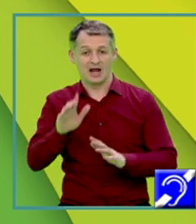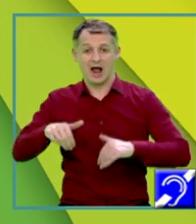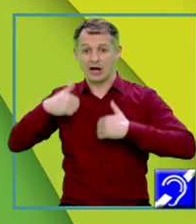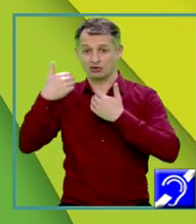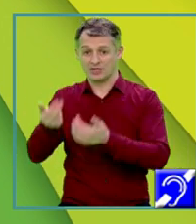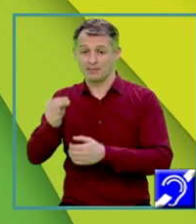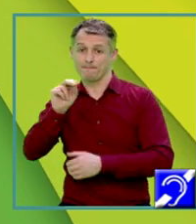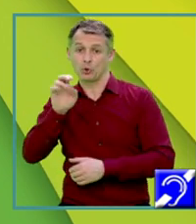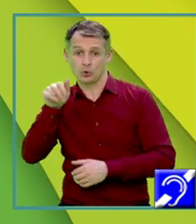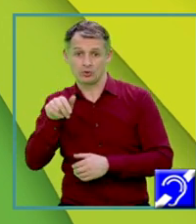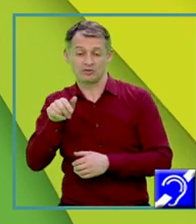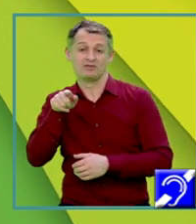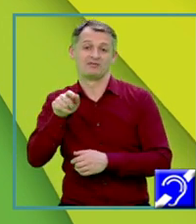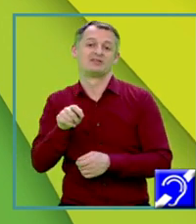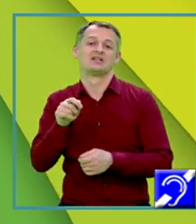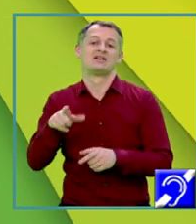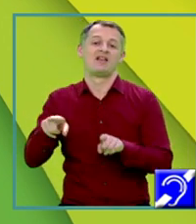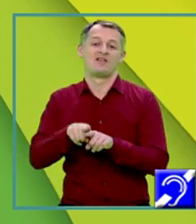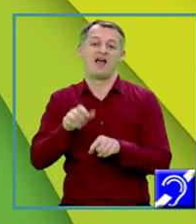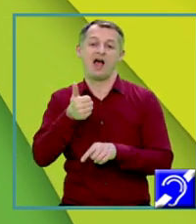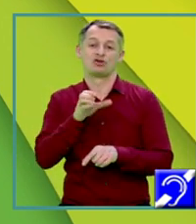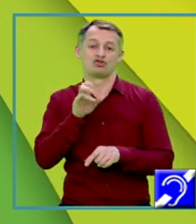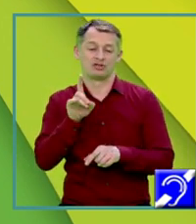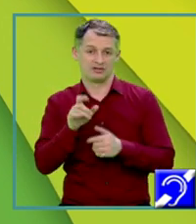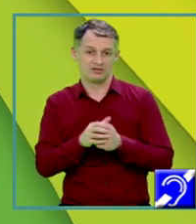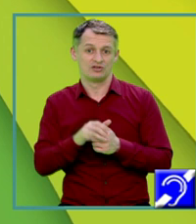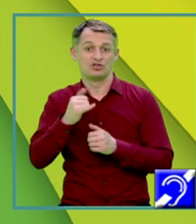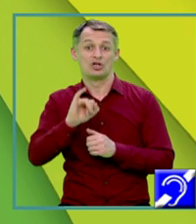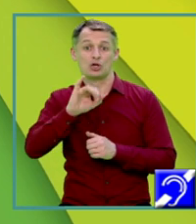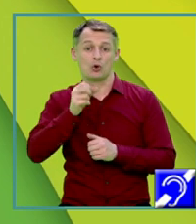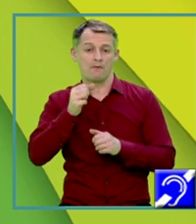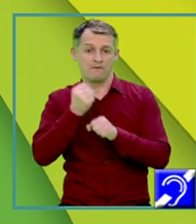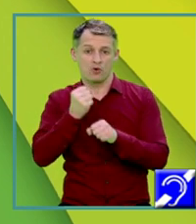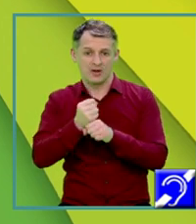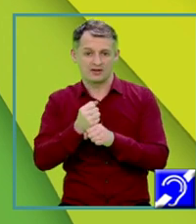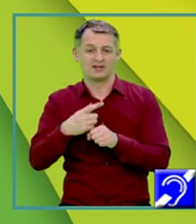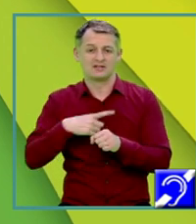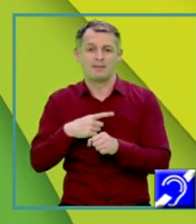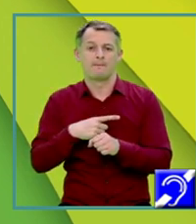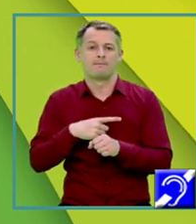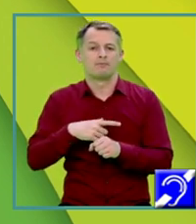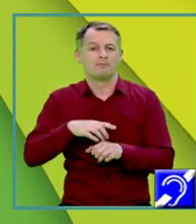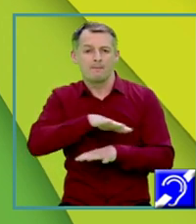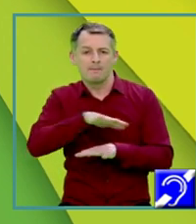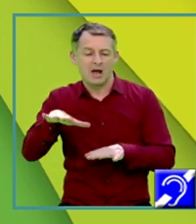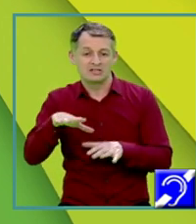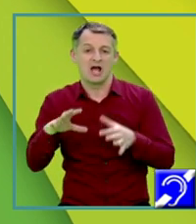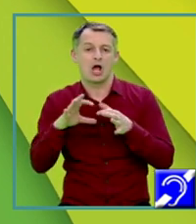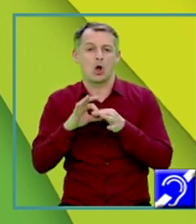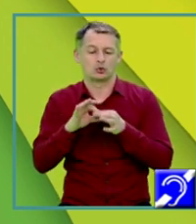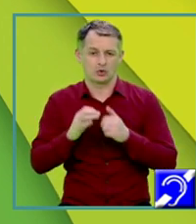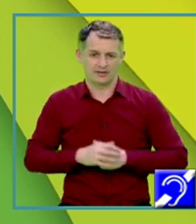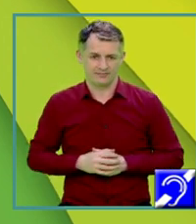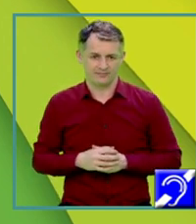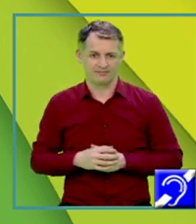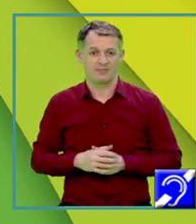cedat protonul joacă rol de acid, iar ionul format este baza conjugată. Așadar,